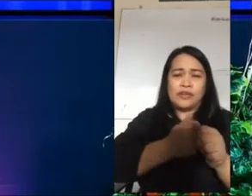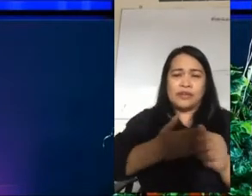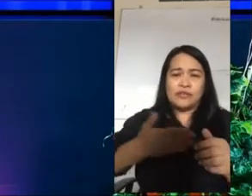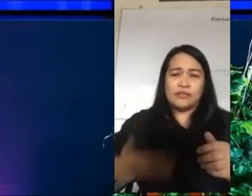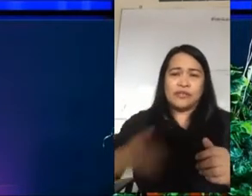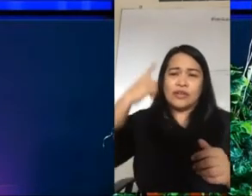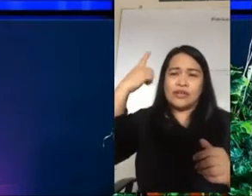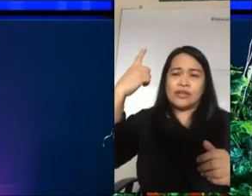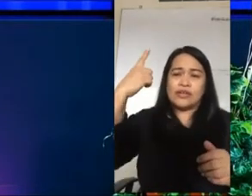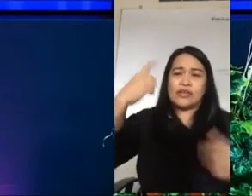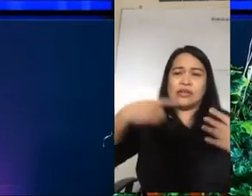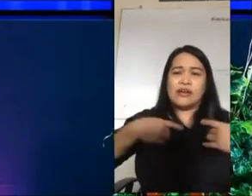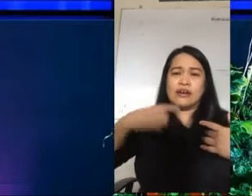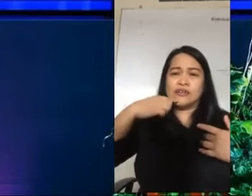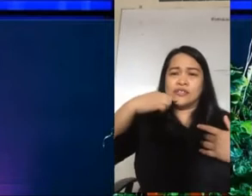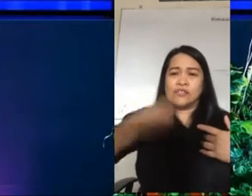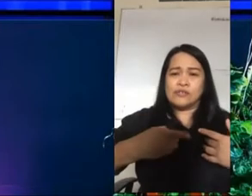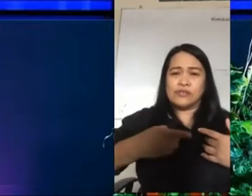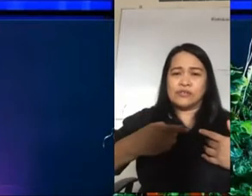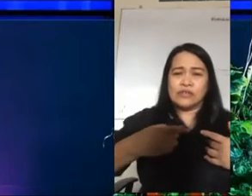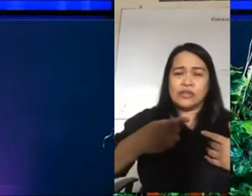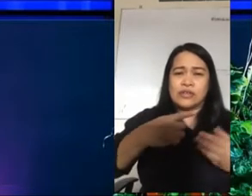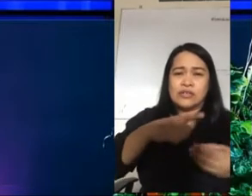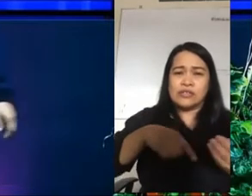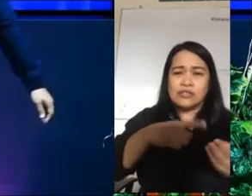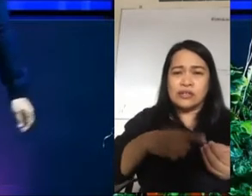about why and how the world came to be